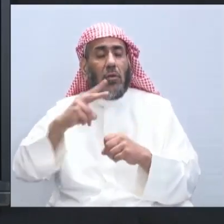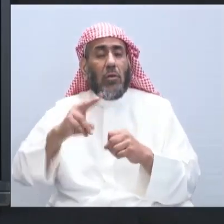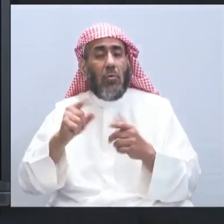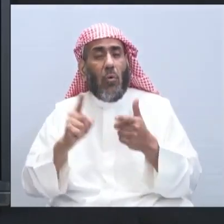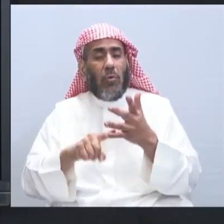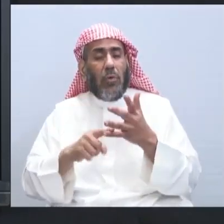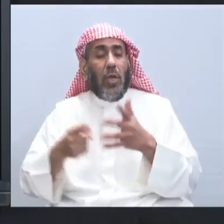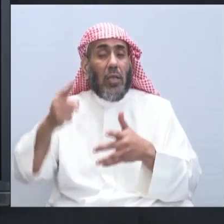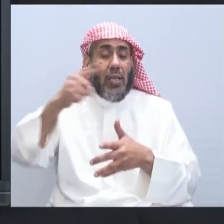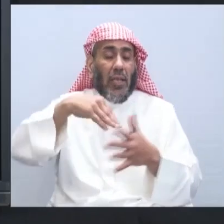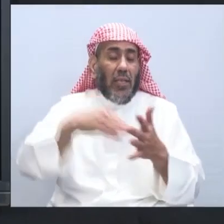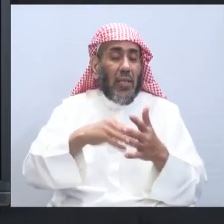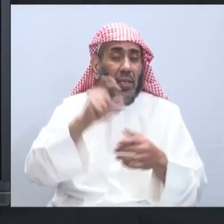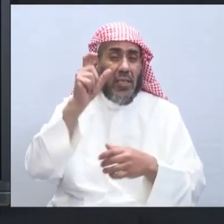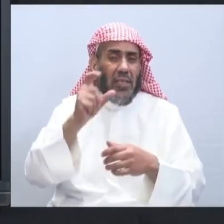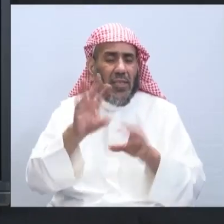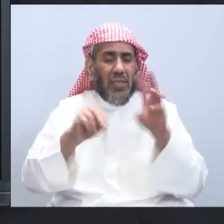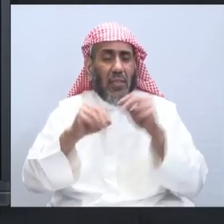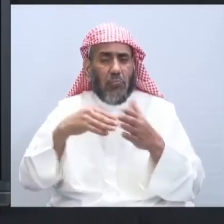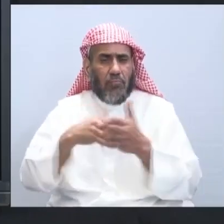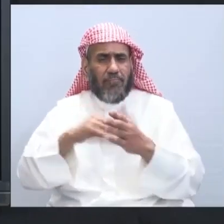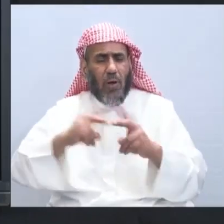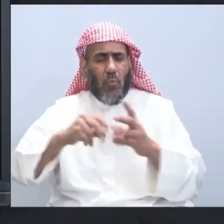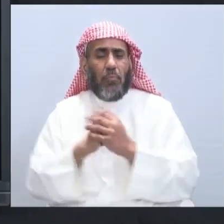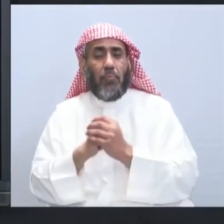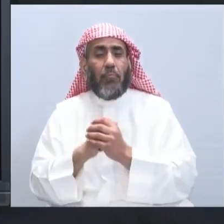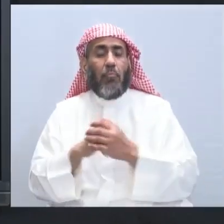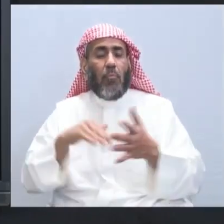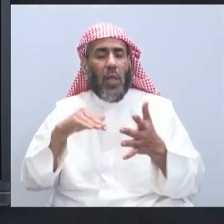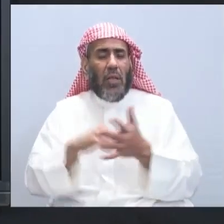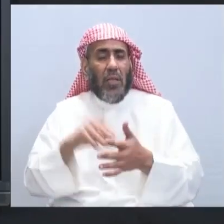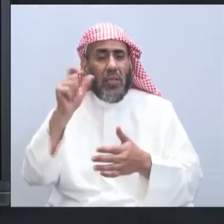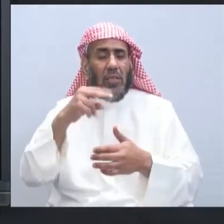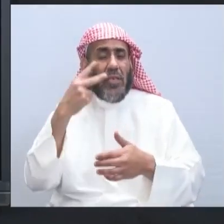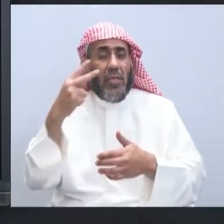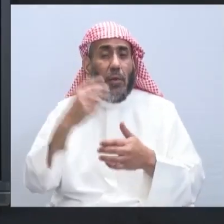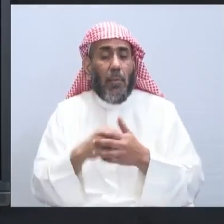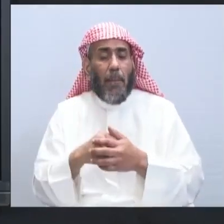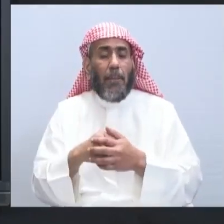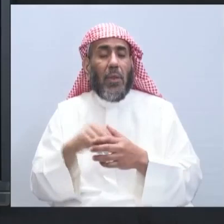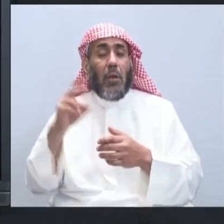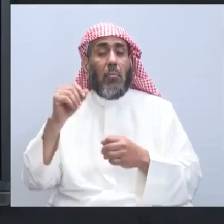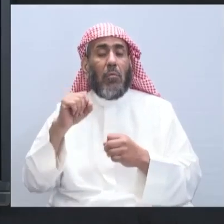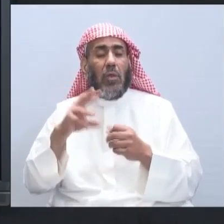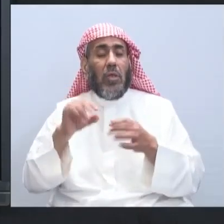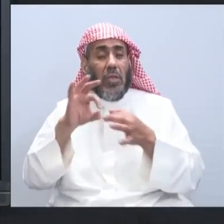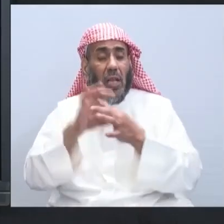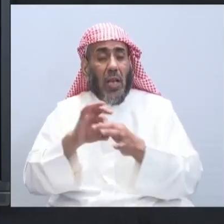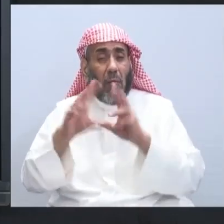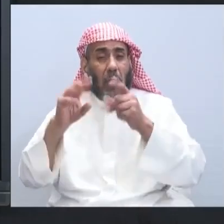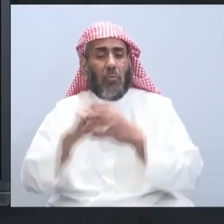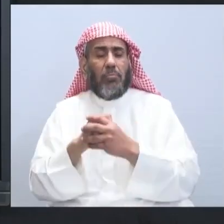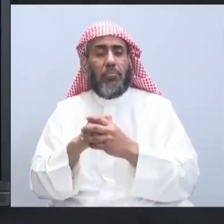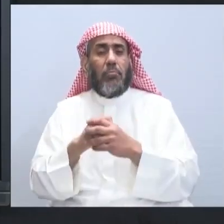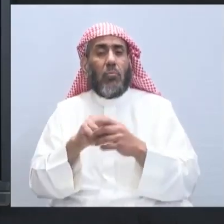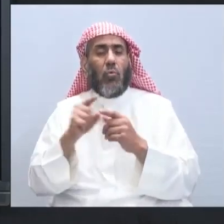اول القصه حتى نهايتها ينتهي او حدث شخصيتان مثلا بطلان لكن يتعلق بعضهما ببعض